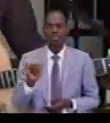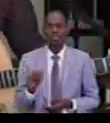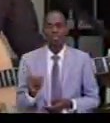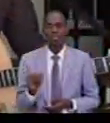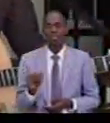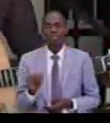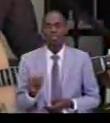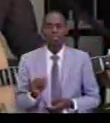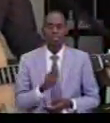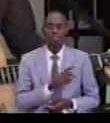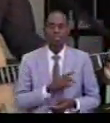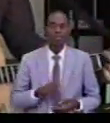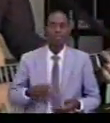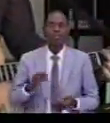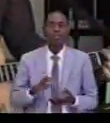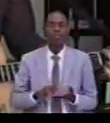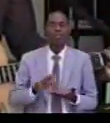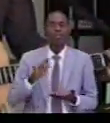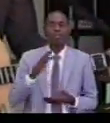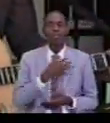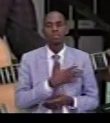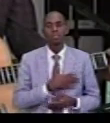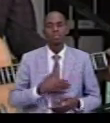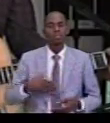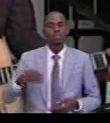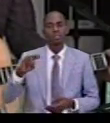roi de gloire et de majesté,